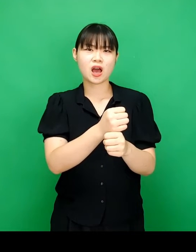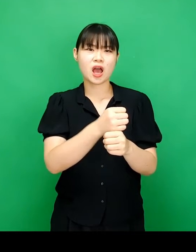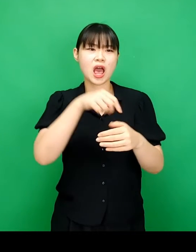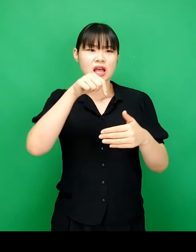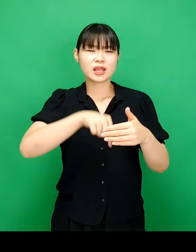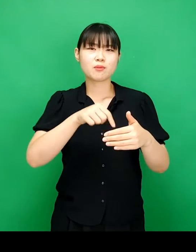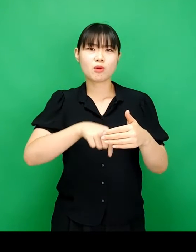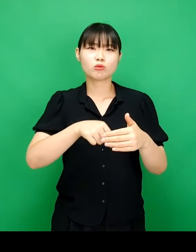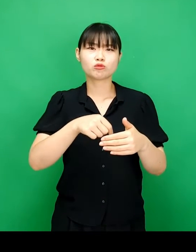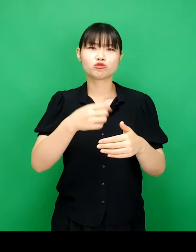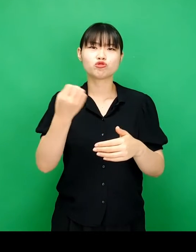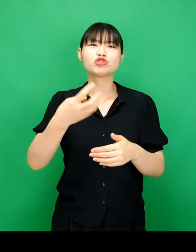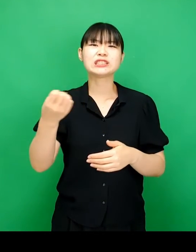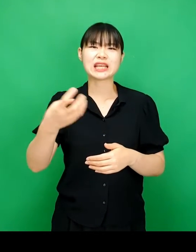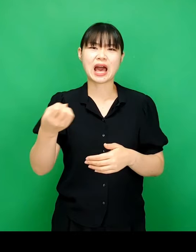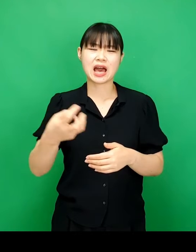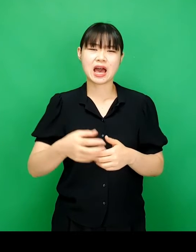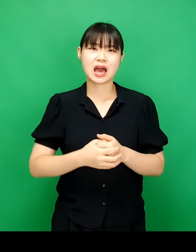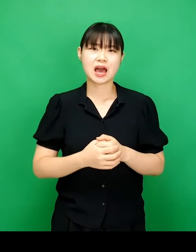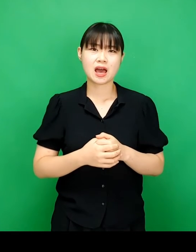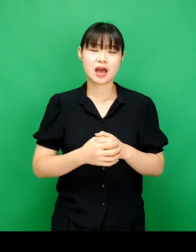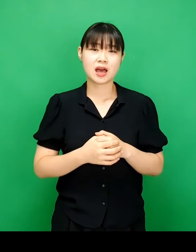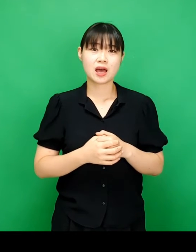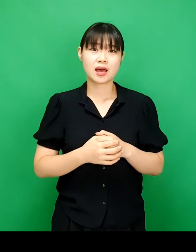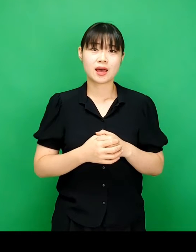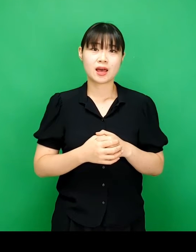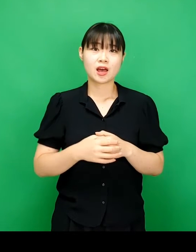날짜라도 내부적으로는 숫자로 입력돼 있습니다.